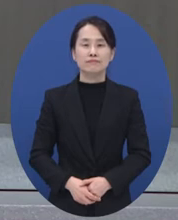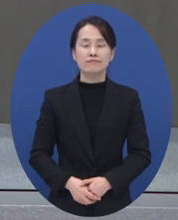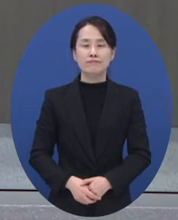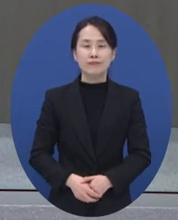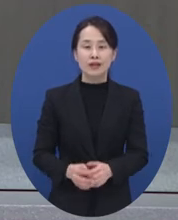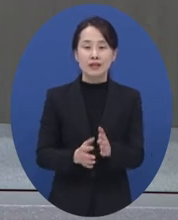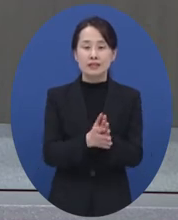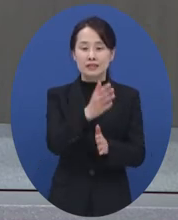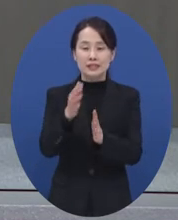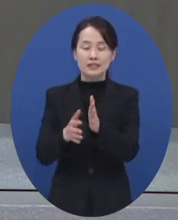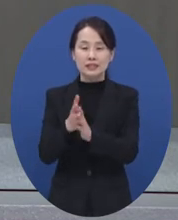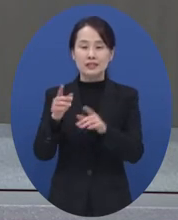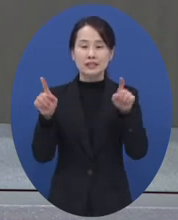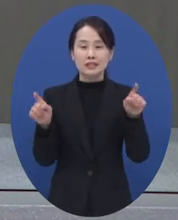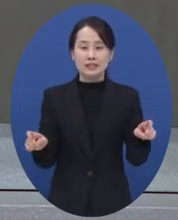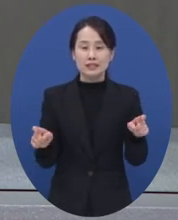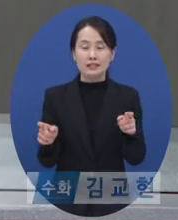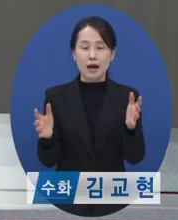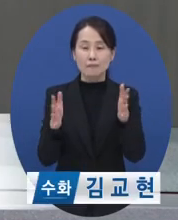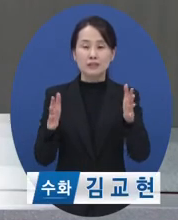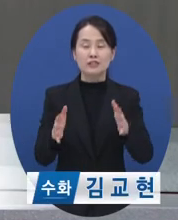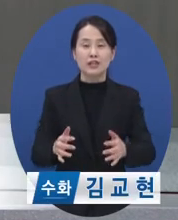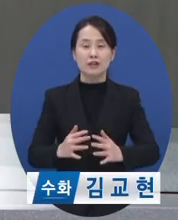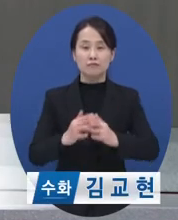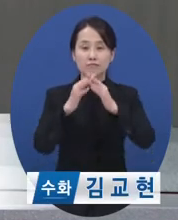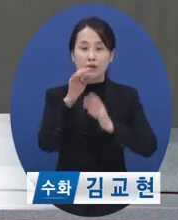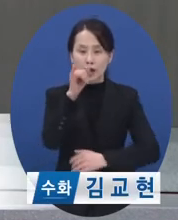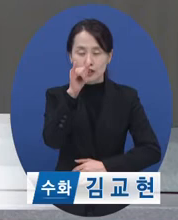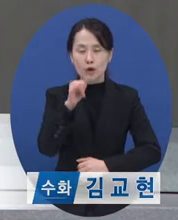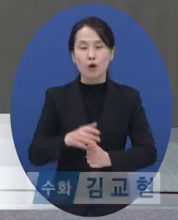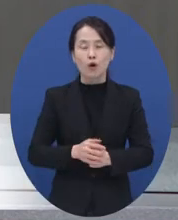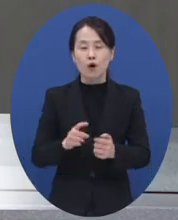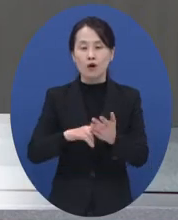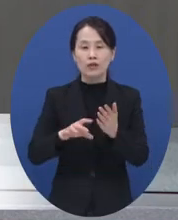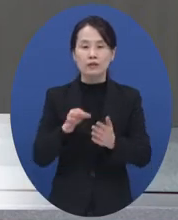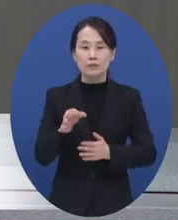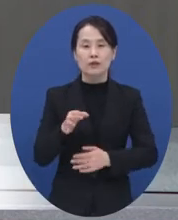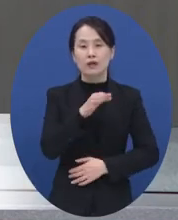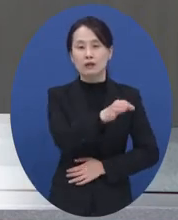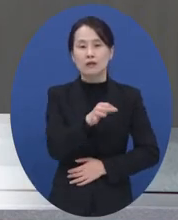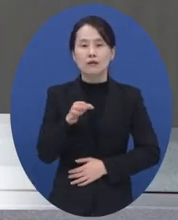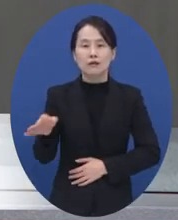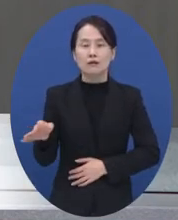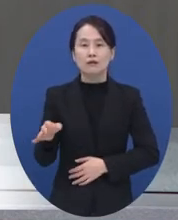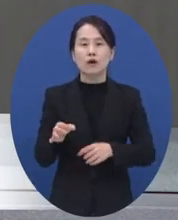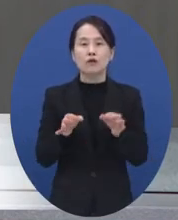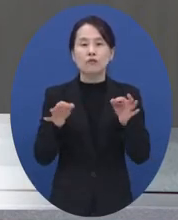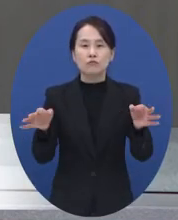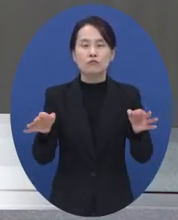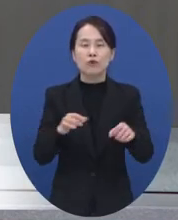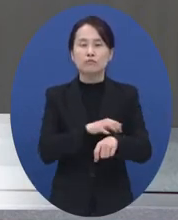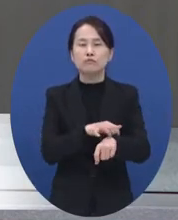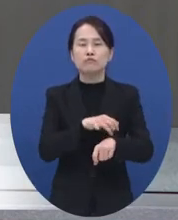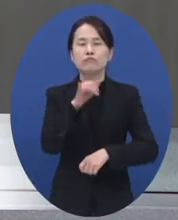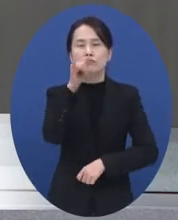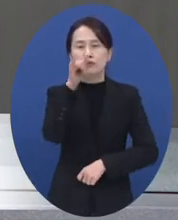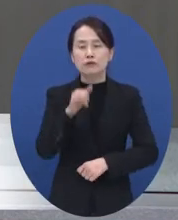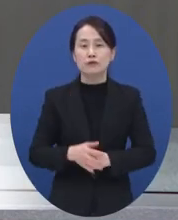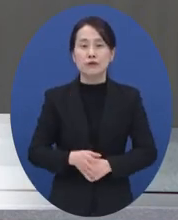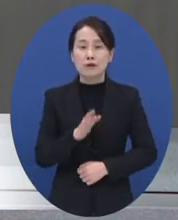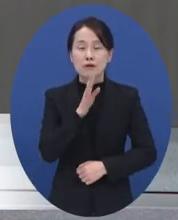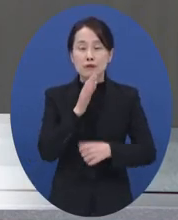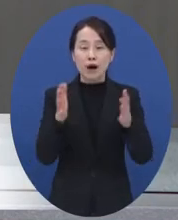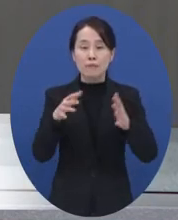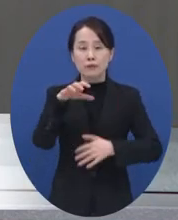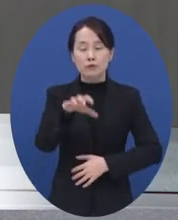여러 시군에 걸쳐 있는 아파트 단지 주민들은 지방세 낼 때 해당 시군에 각각 납부해야 하는데요. 실제 이런 혼란이 예상되던 한 아파트